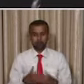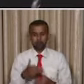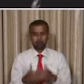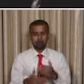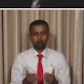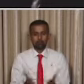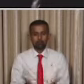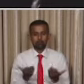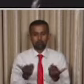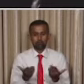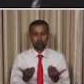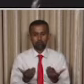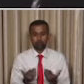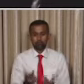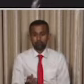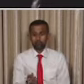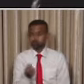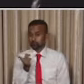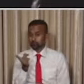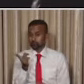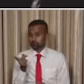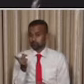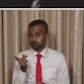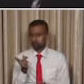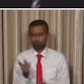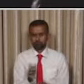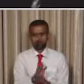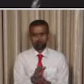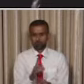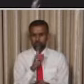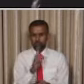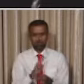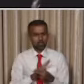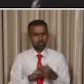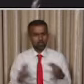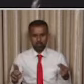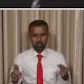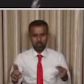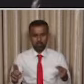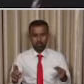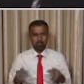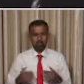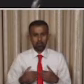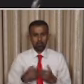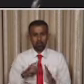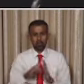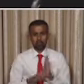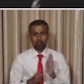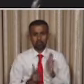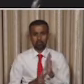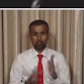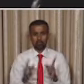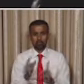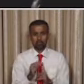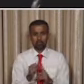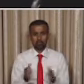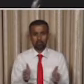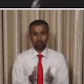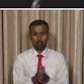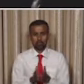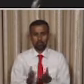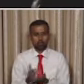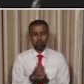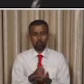සඳහා තර්ජන කිරීම ගර්ජන කිරීම නොකරන ලෙස අපි ජනතා විමුක්ති පෙරමුණ ඇතුළු